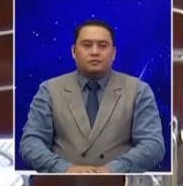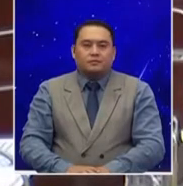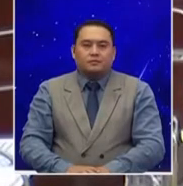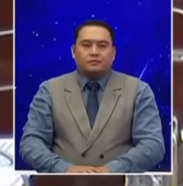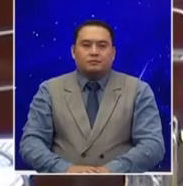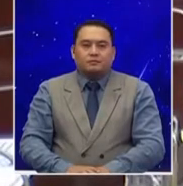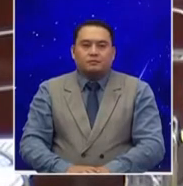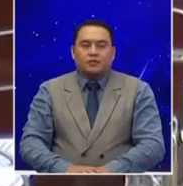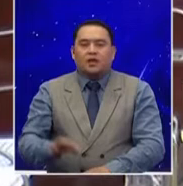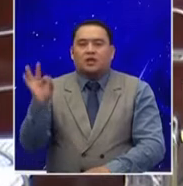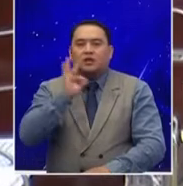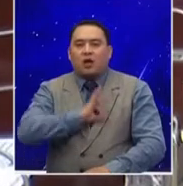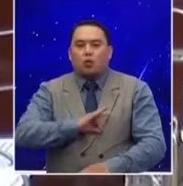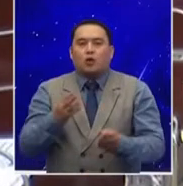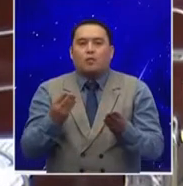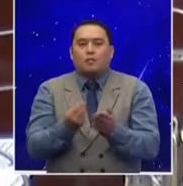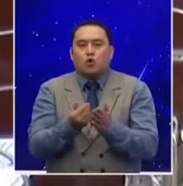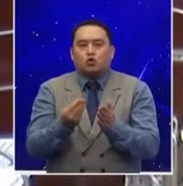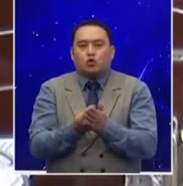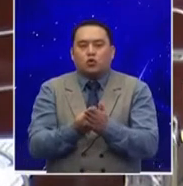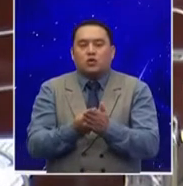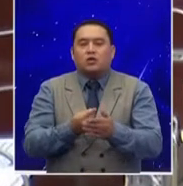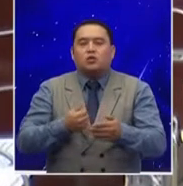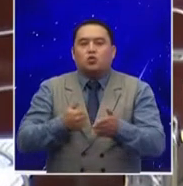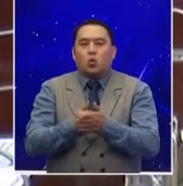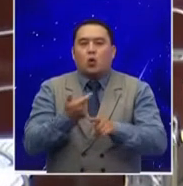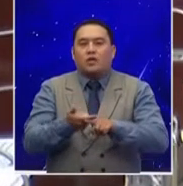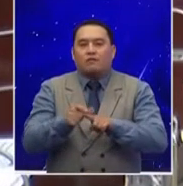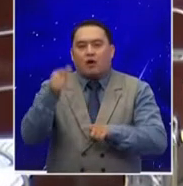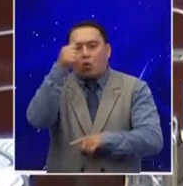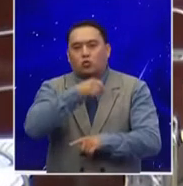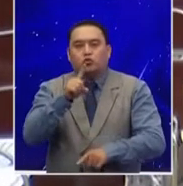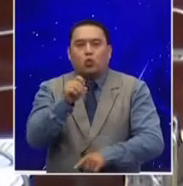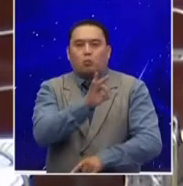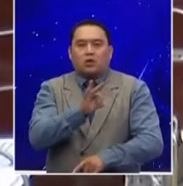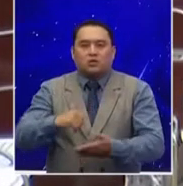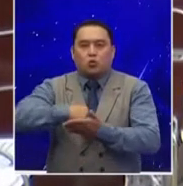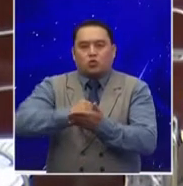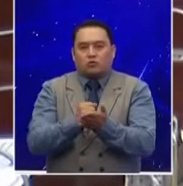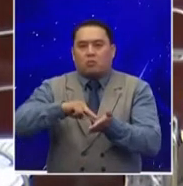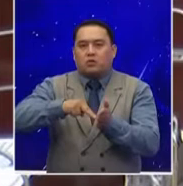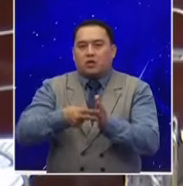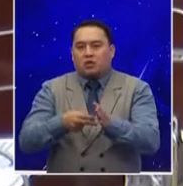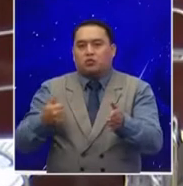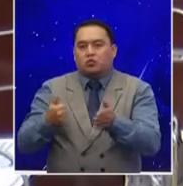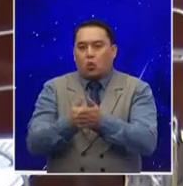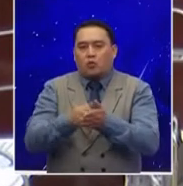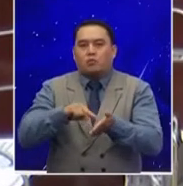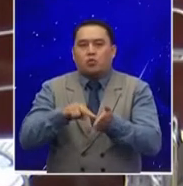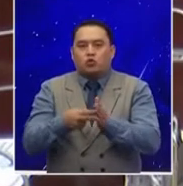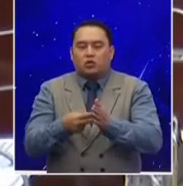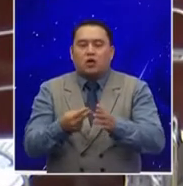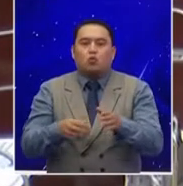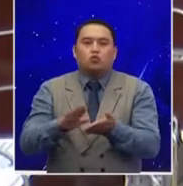В отношении доходной части бюджета до конца года необходимо достигнуть 100% исполнения утвержденного плана. По части исполнения бюджета в